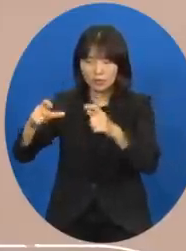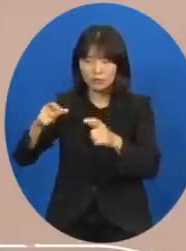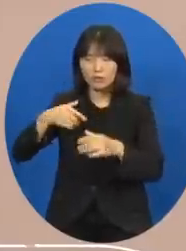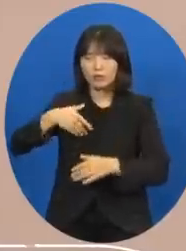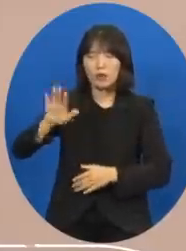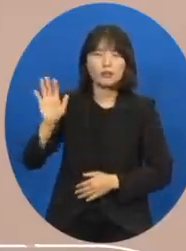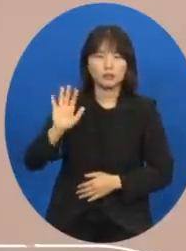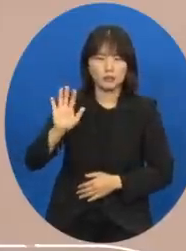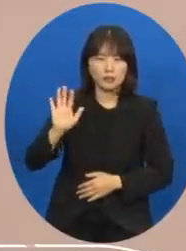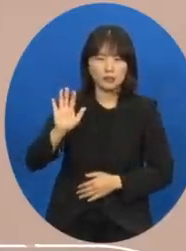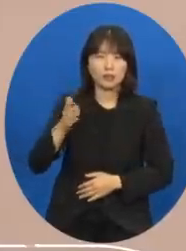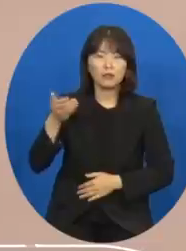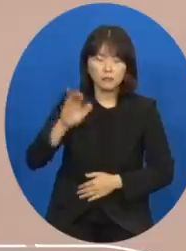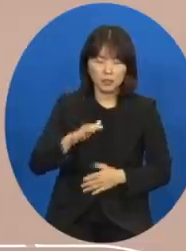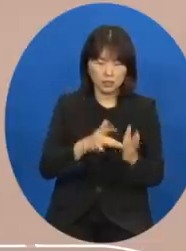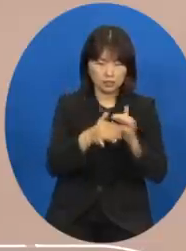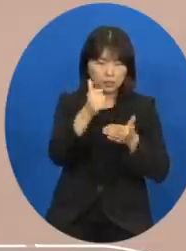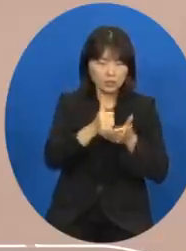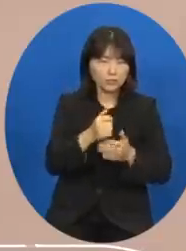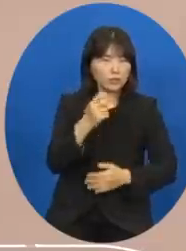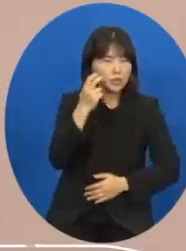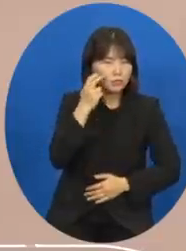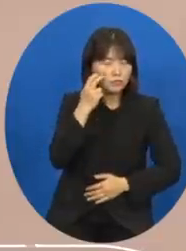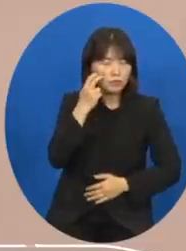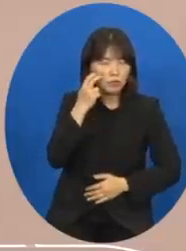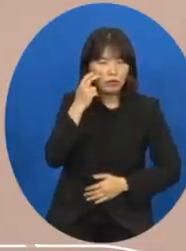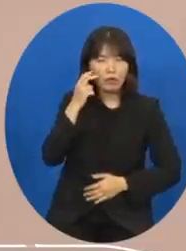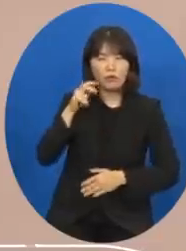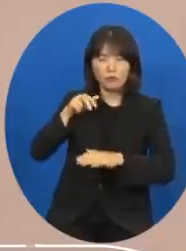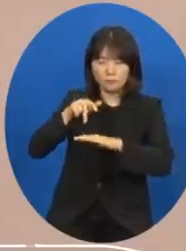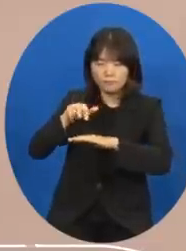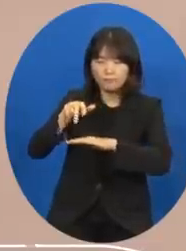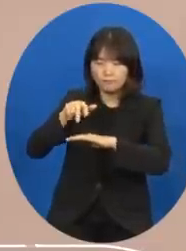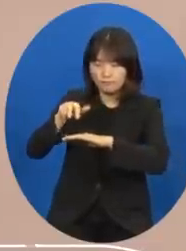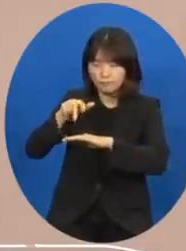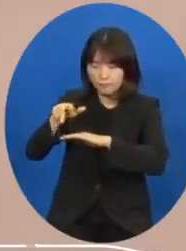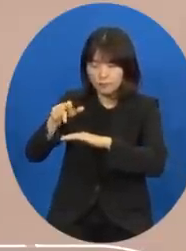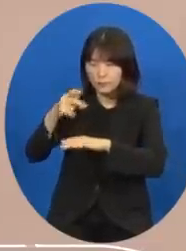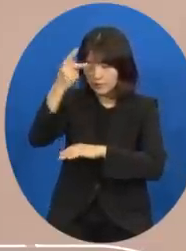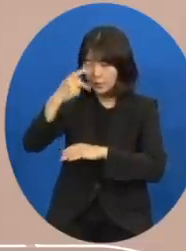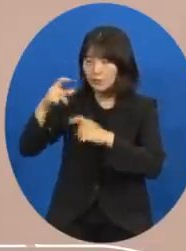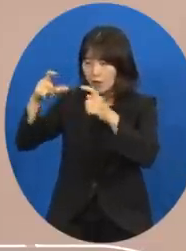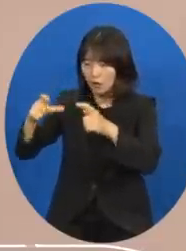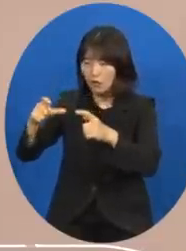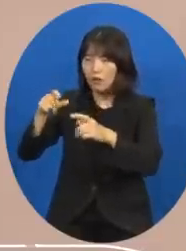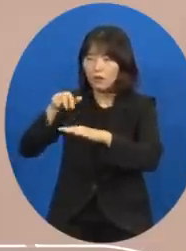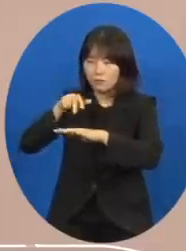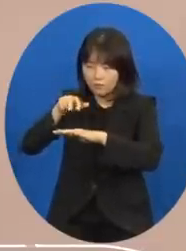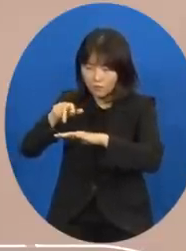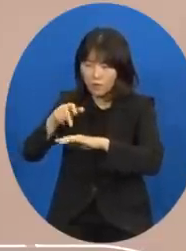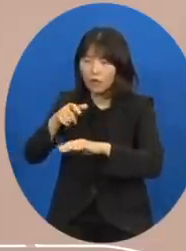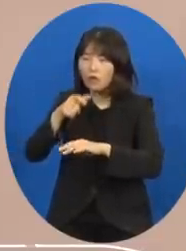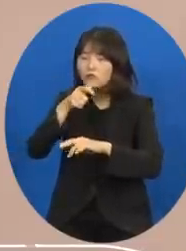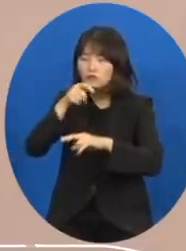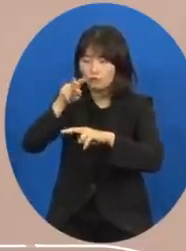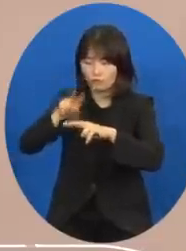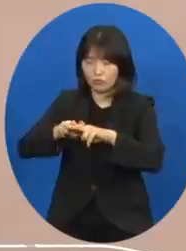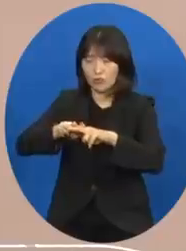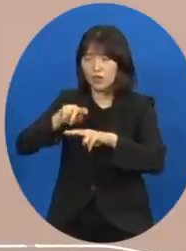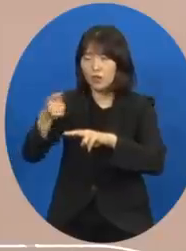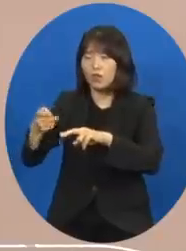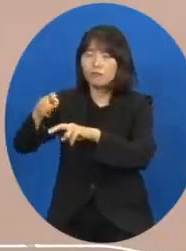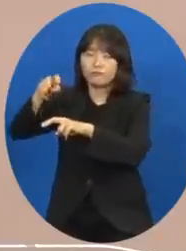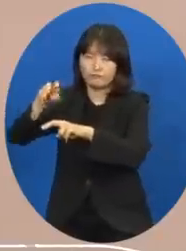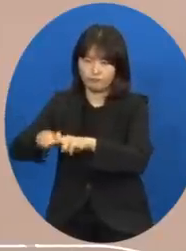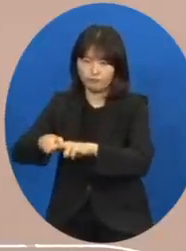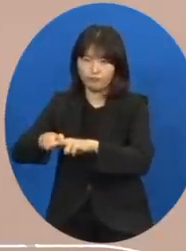않았는데 예수님은 일부러 가신 것처럼 그 사마리아 지역을 가시고 우물가에 앉으셨습니다. 근데